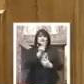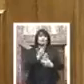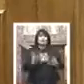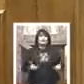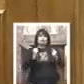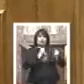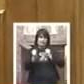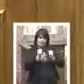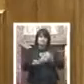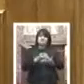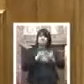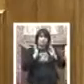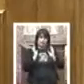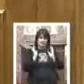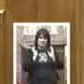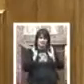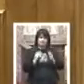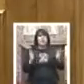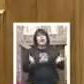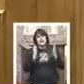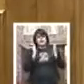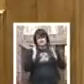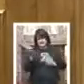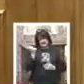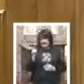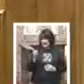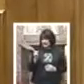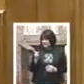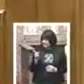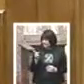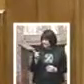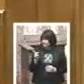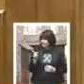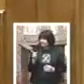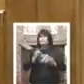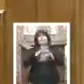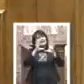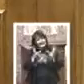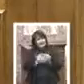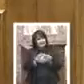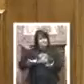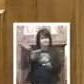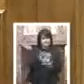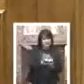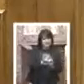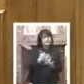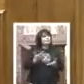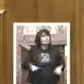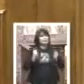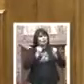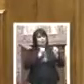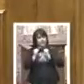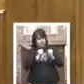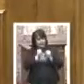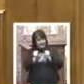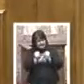κρίση. Γιατί ακόμη κι αν είχατε, που δεν έχετε, κατά νουν ολοκληρωμένη πρόταση για την έξοδο από την κρίση